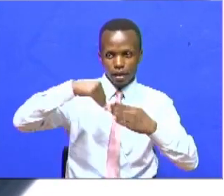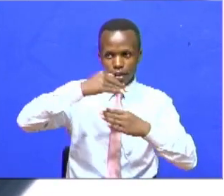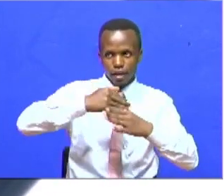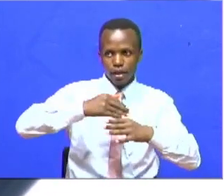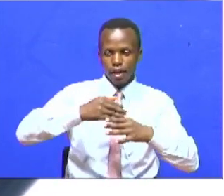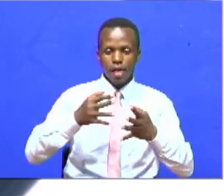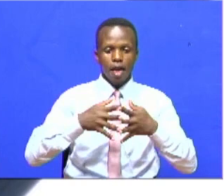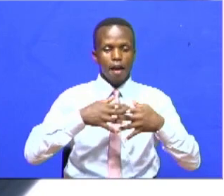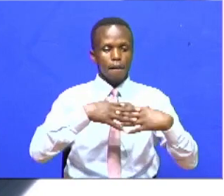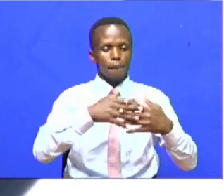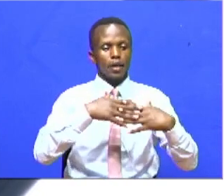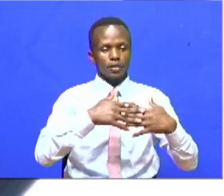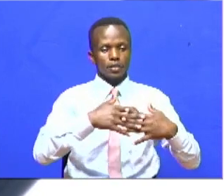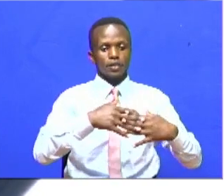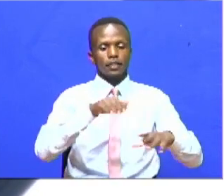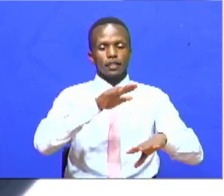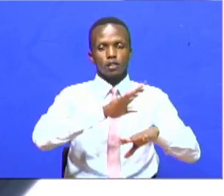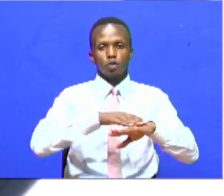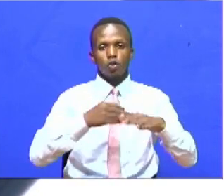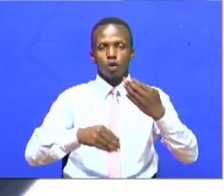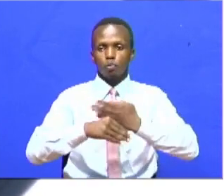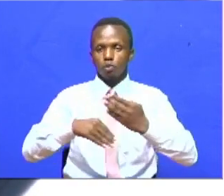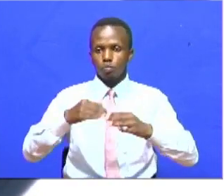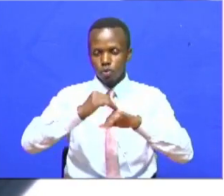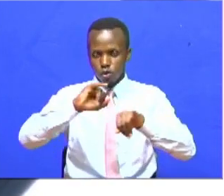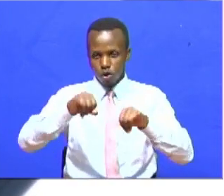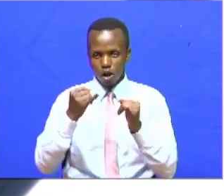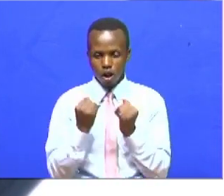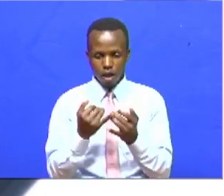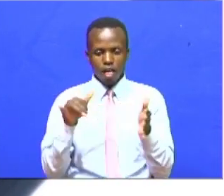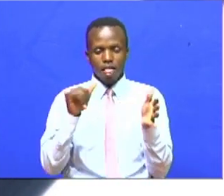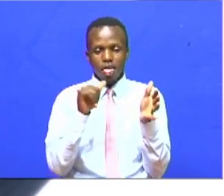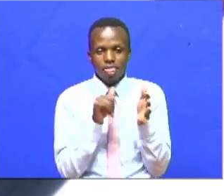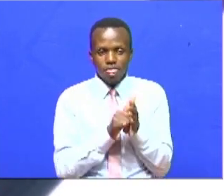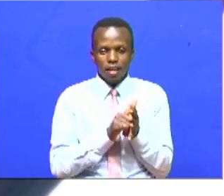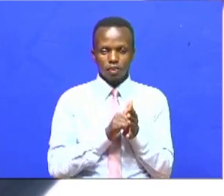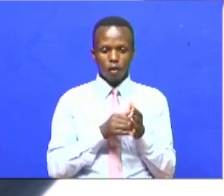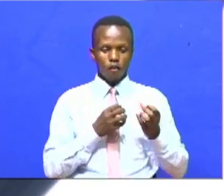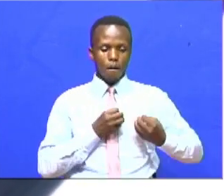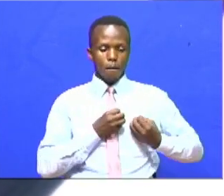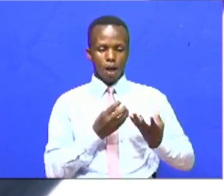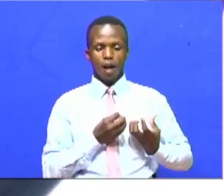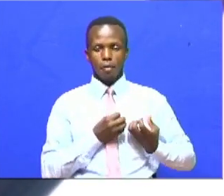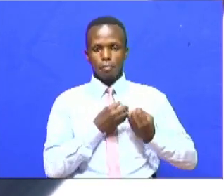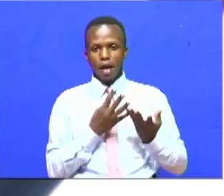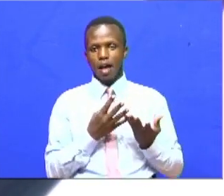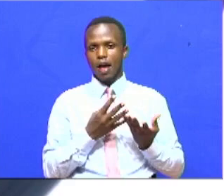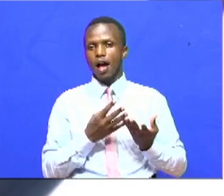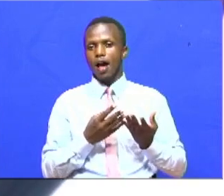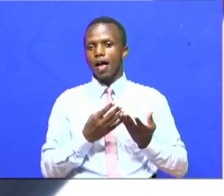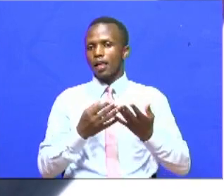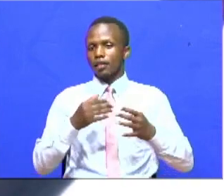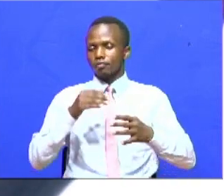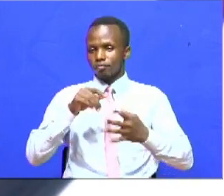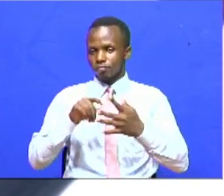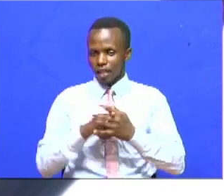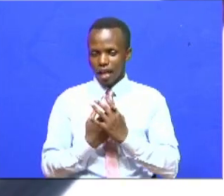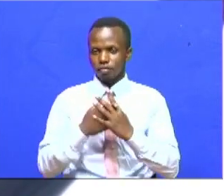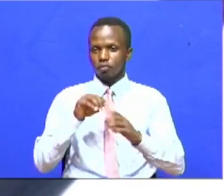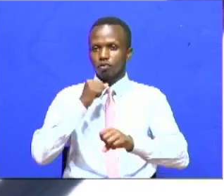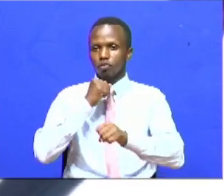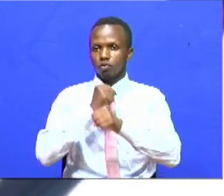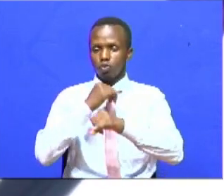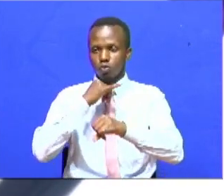imetolewa, roho imeanza kupiga. Ile ya figo imetolewa, imeanza kufanya kazi. Mashini yote imetolewa,